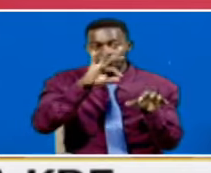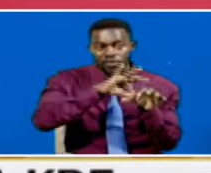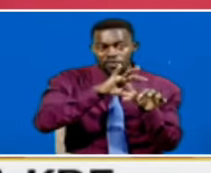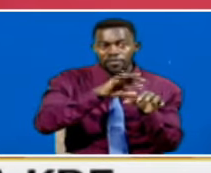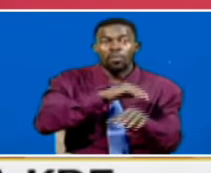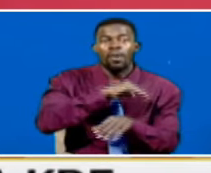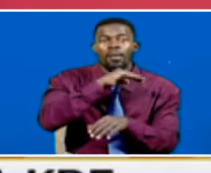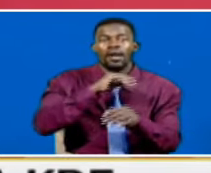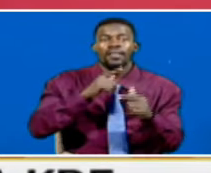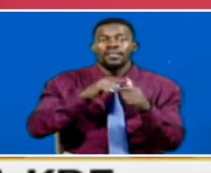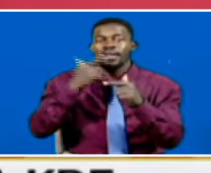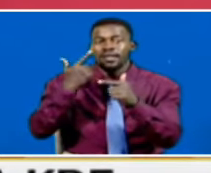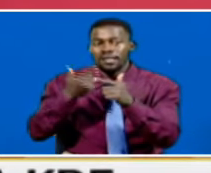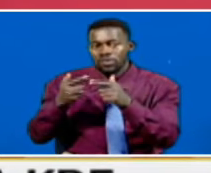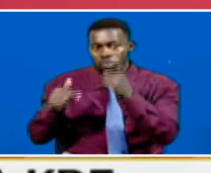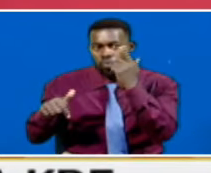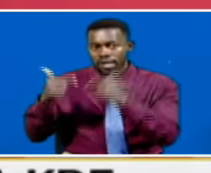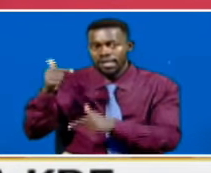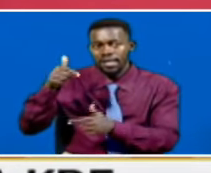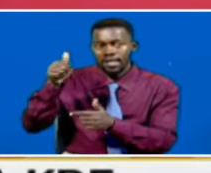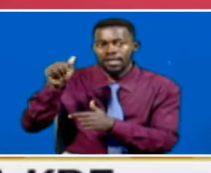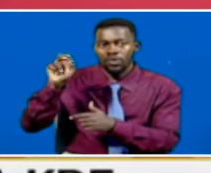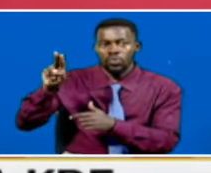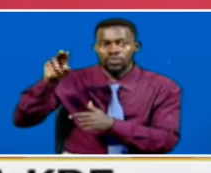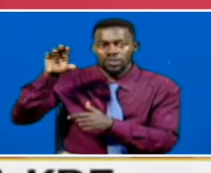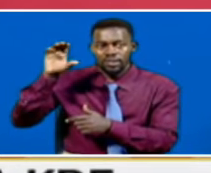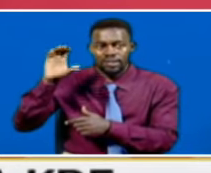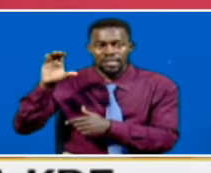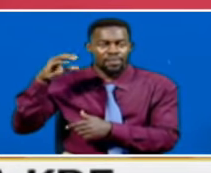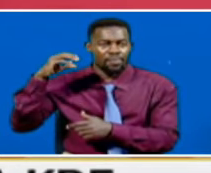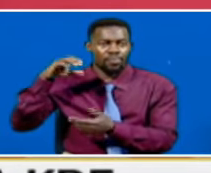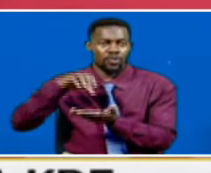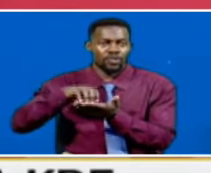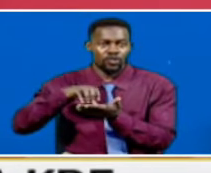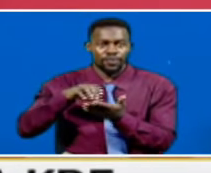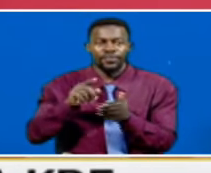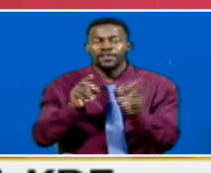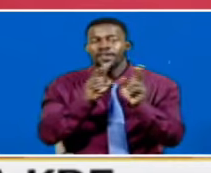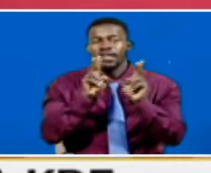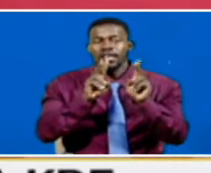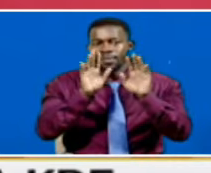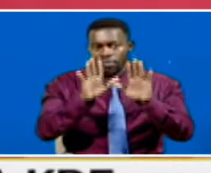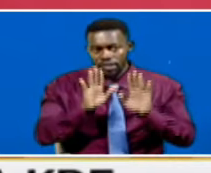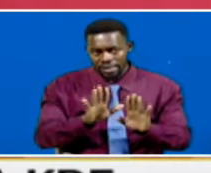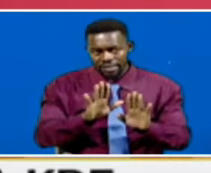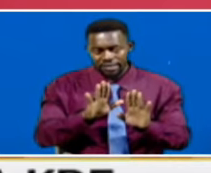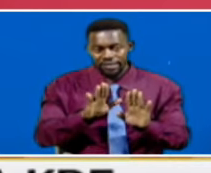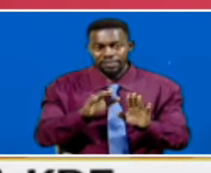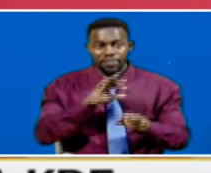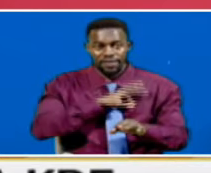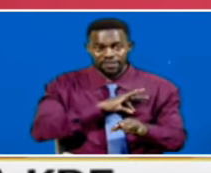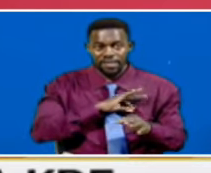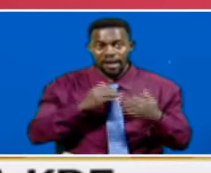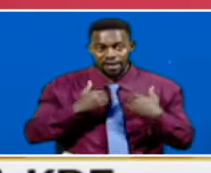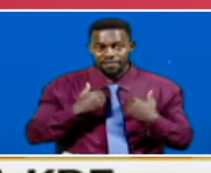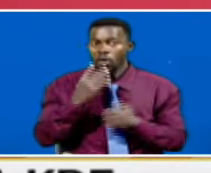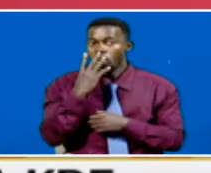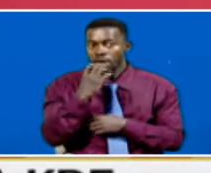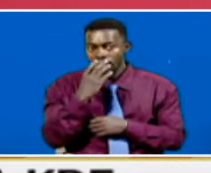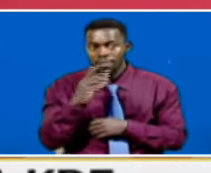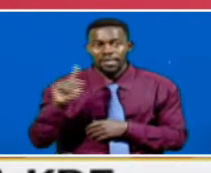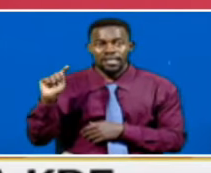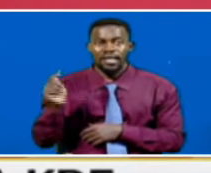African Union Commission chairperson come to pass. It is good for us in ODM, it is good for us as